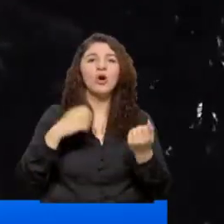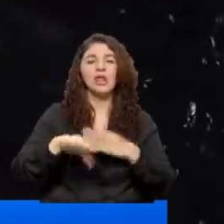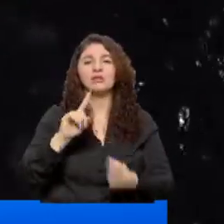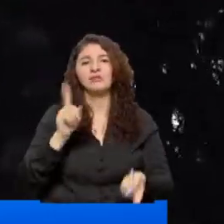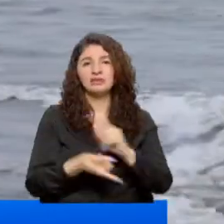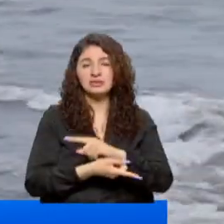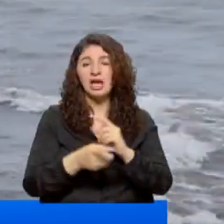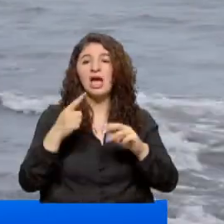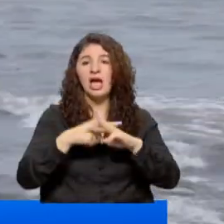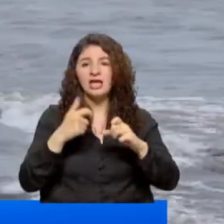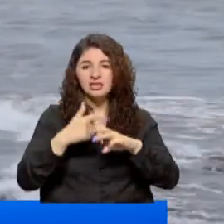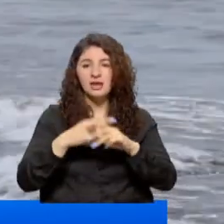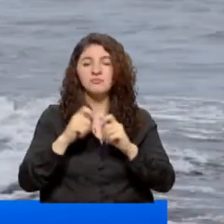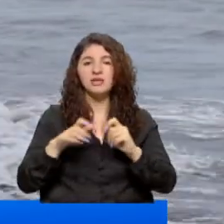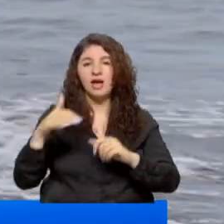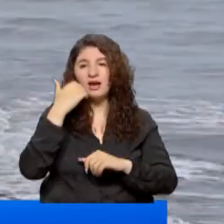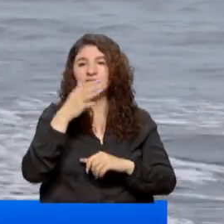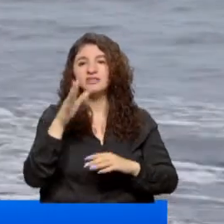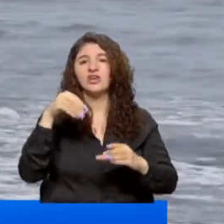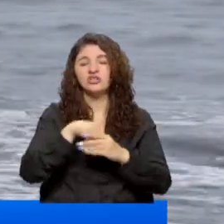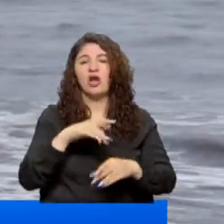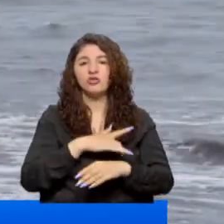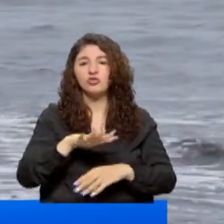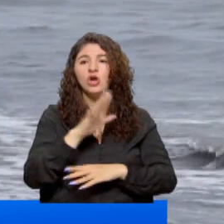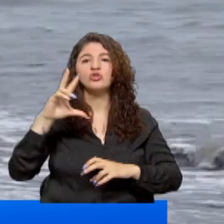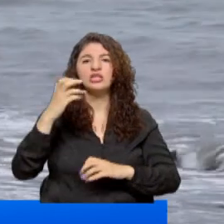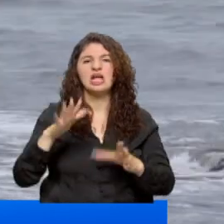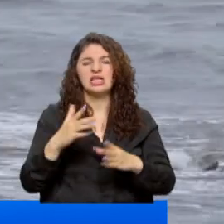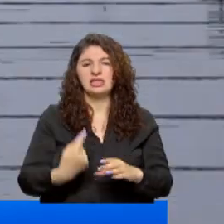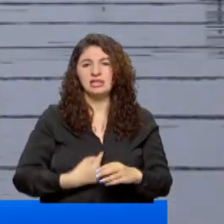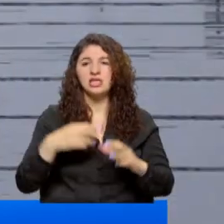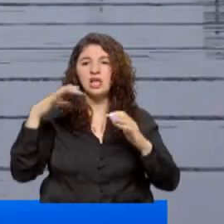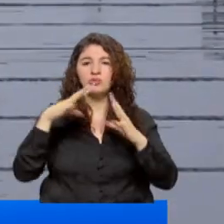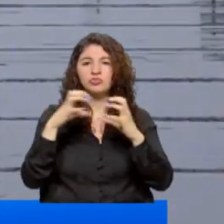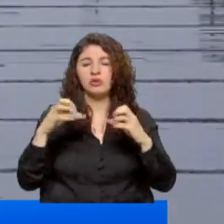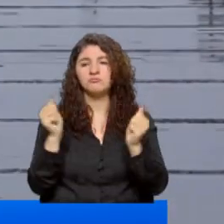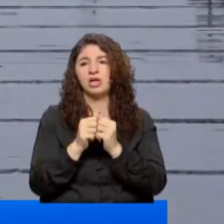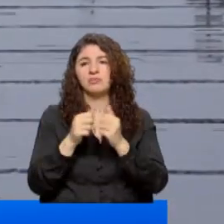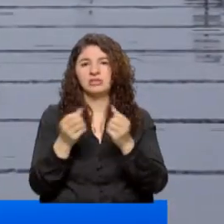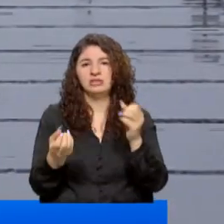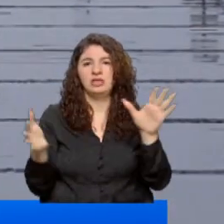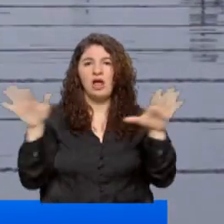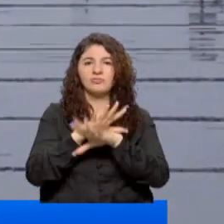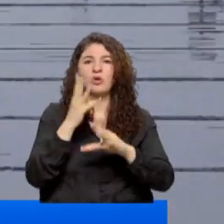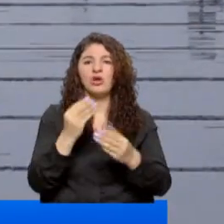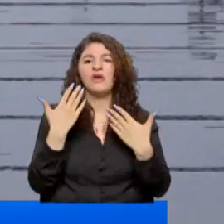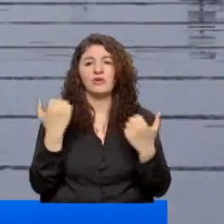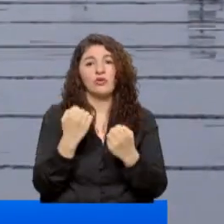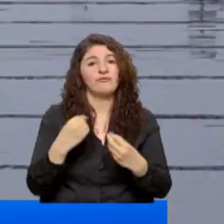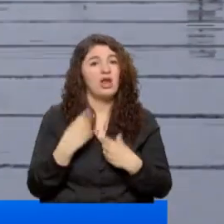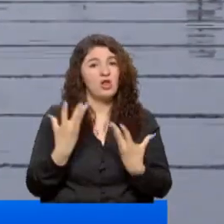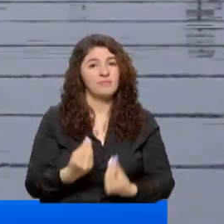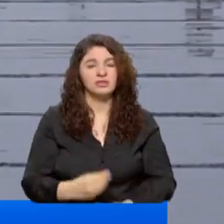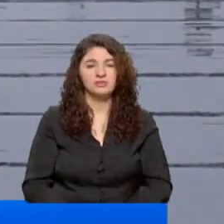Durum tam tersi Ege Batı Akdeniz ve İç Anadolu da güneşin ılık etkisi Yağmur bulutlarıyla perdeler ince hava üretebilir